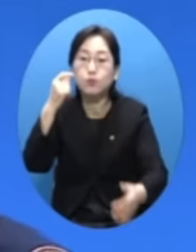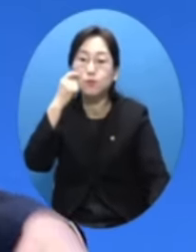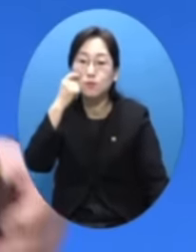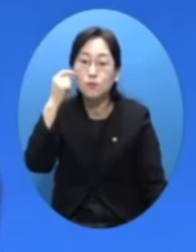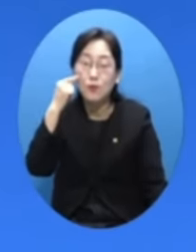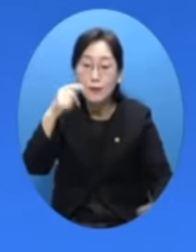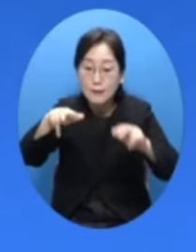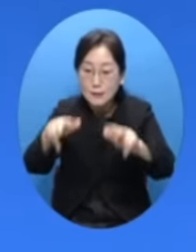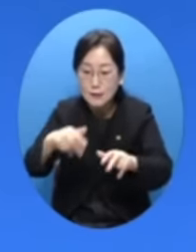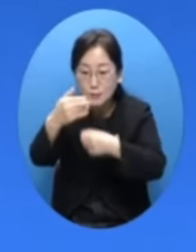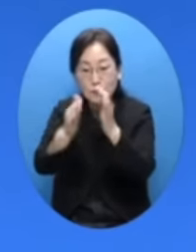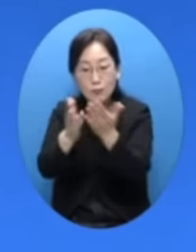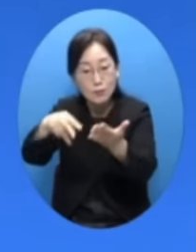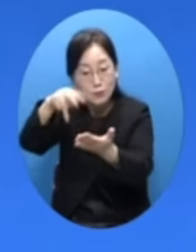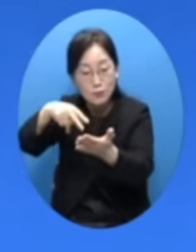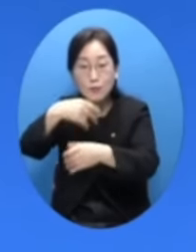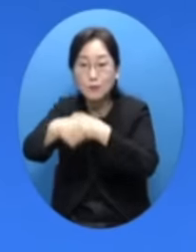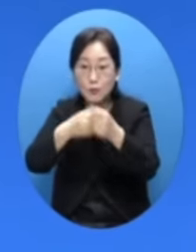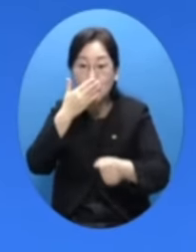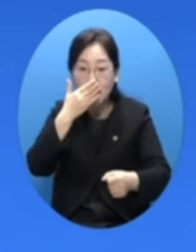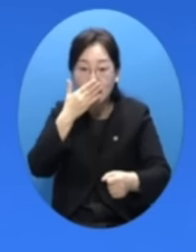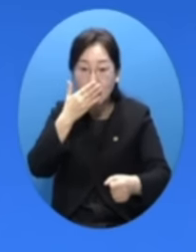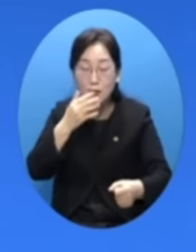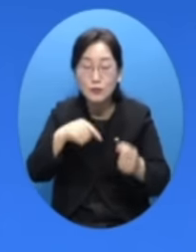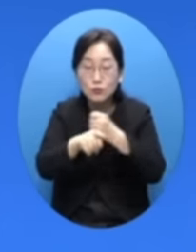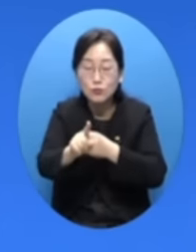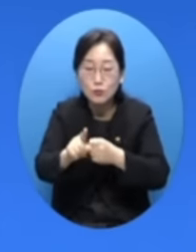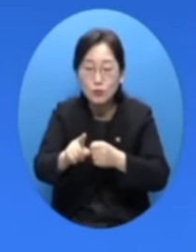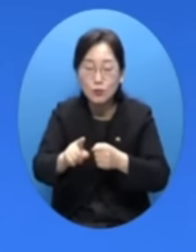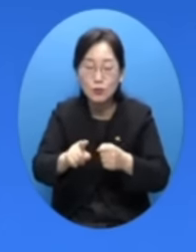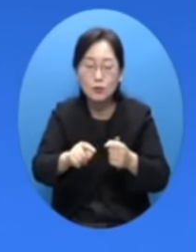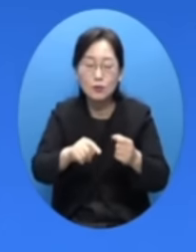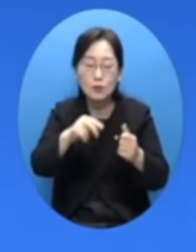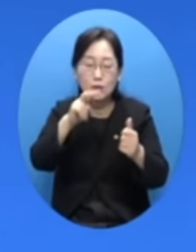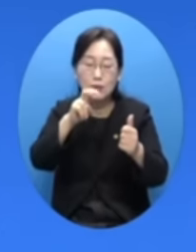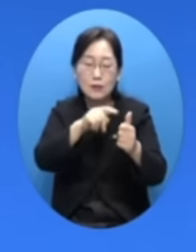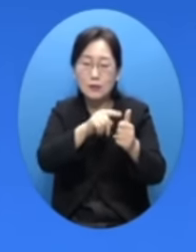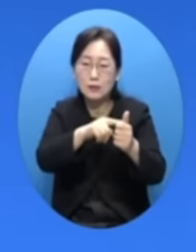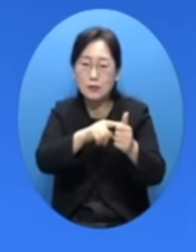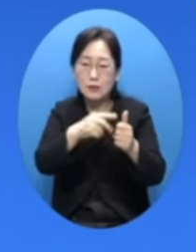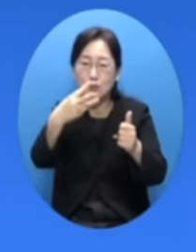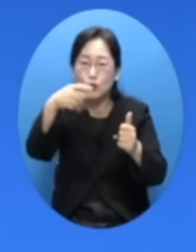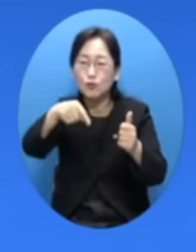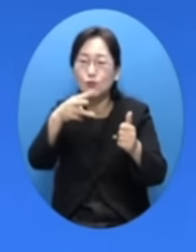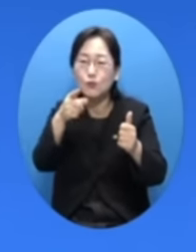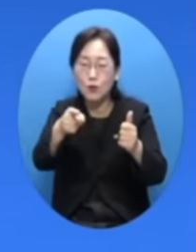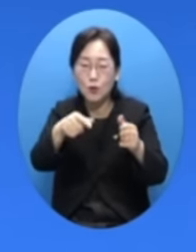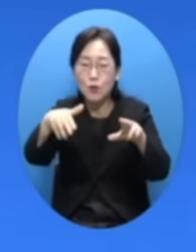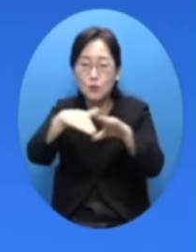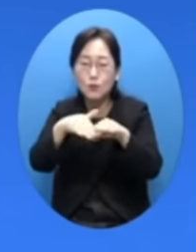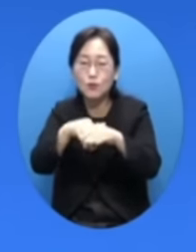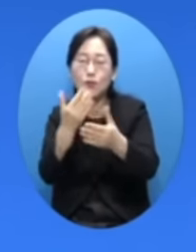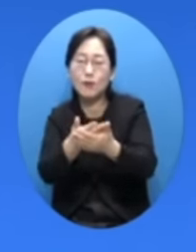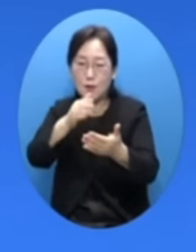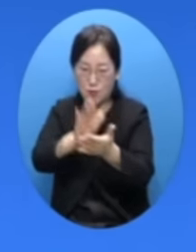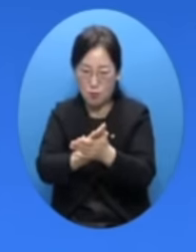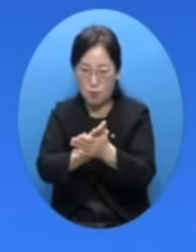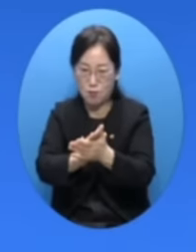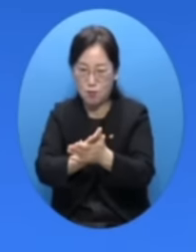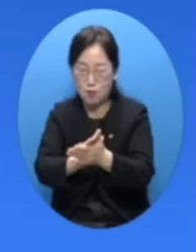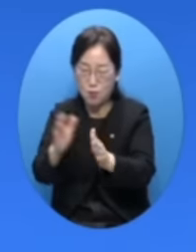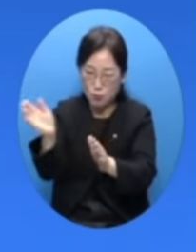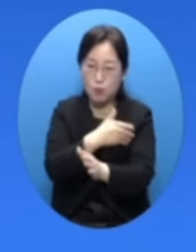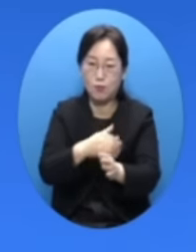지금 우리말로 성경을 읽게 된 것은 마르틴 루터 종교개혁 이후입니다. 종교개혁 중에 가장 큰 공헌은 그때까지만